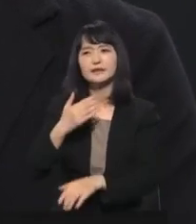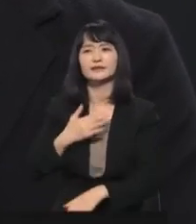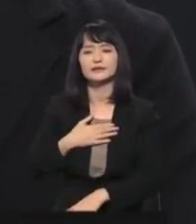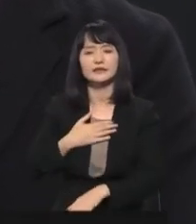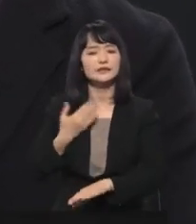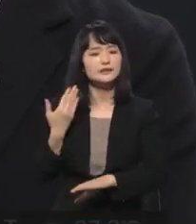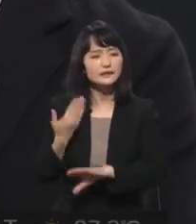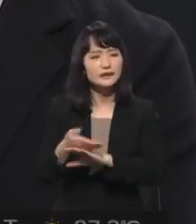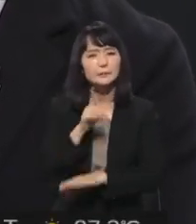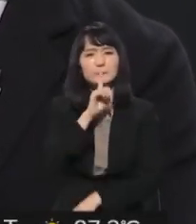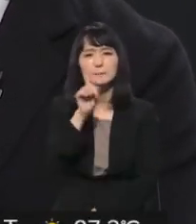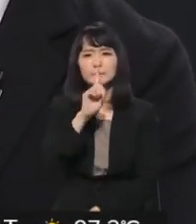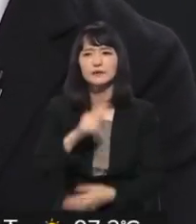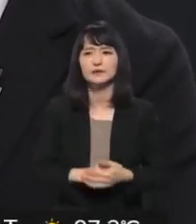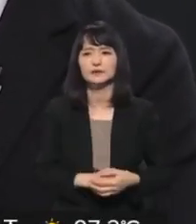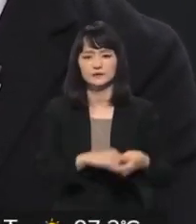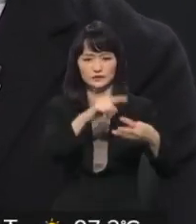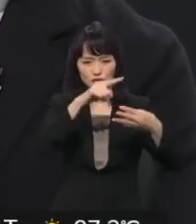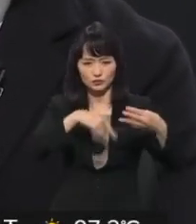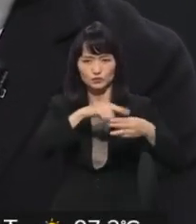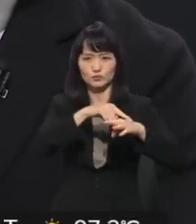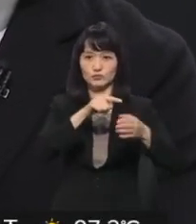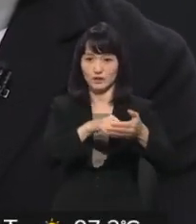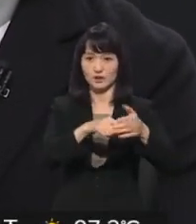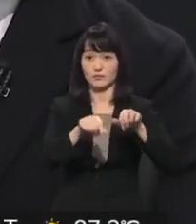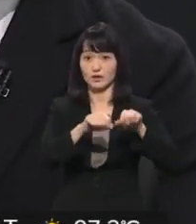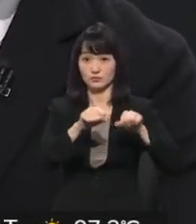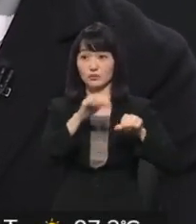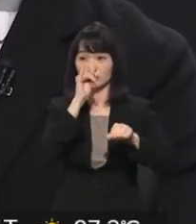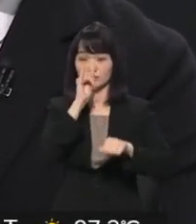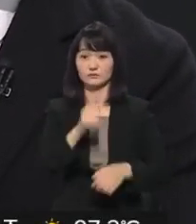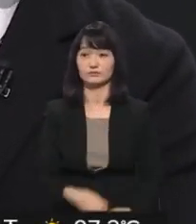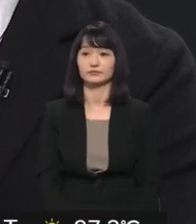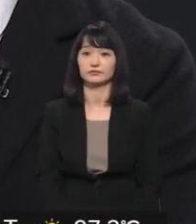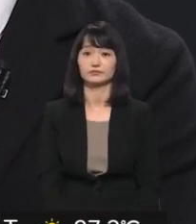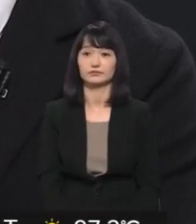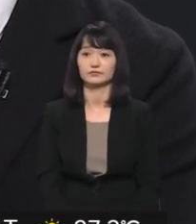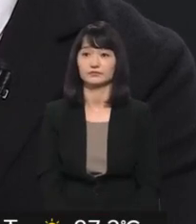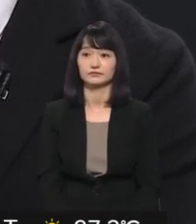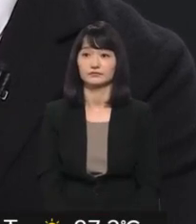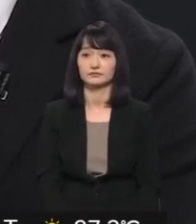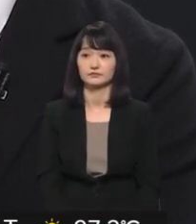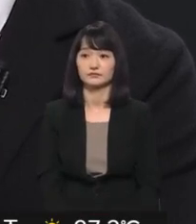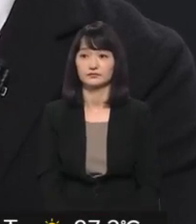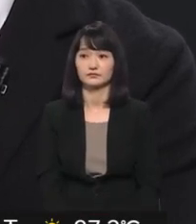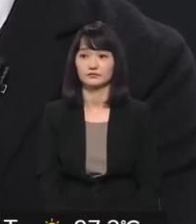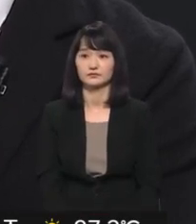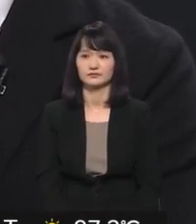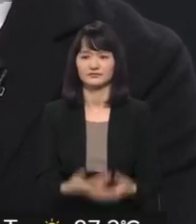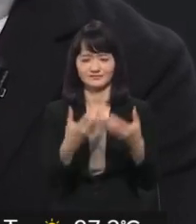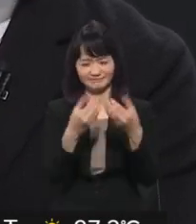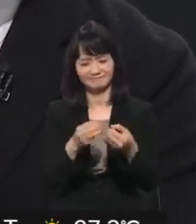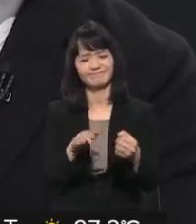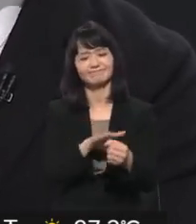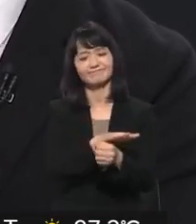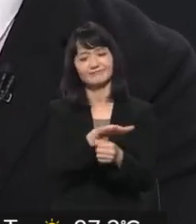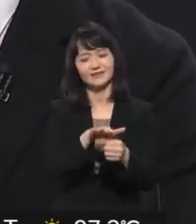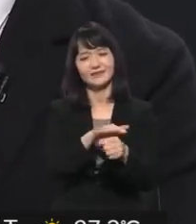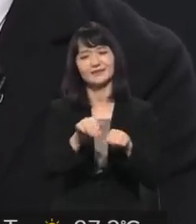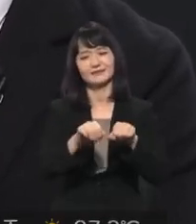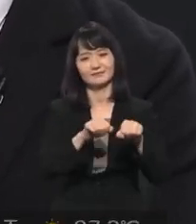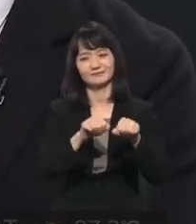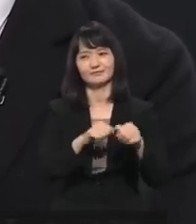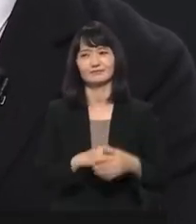의하면 윤 심은 이미 움직이고 있다 제가 저는 1화 오더가 가든 저거 하면 사랑은 움직이는 겁니다 개통일 세계일보 에